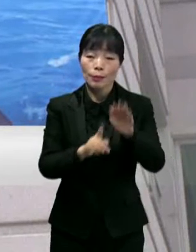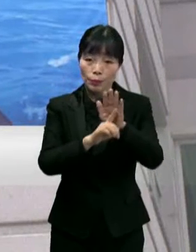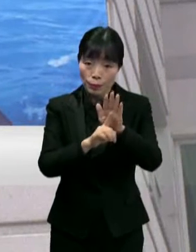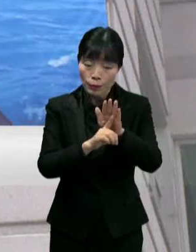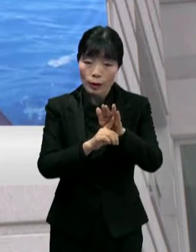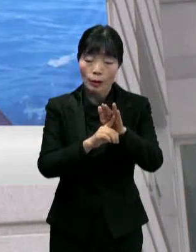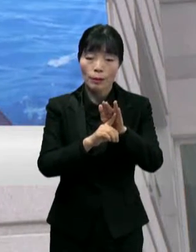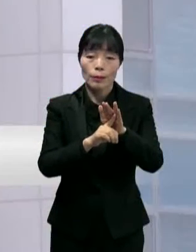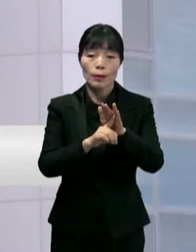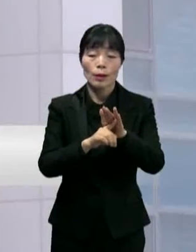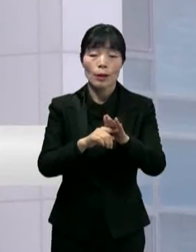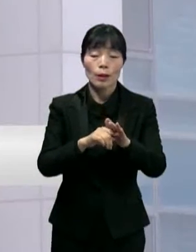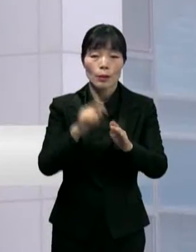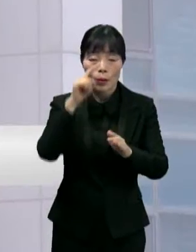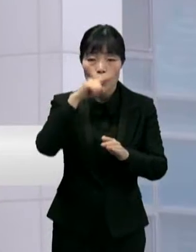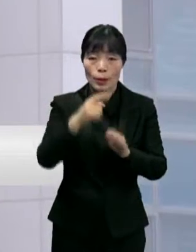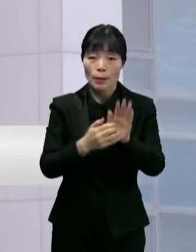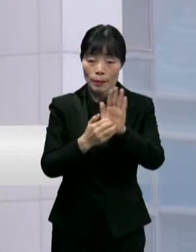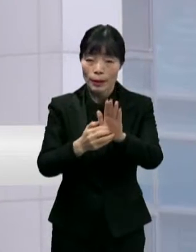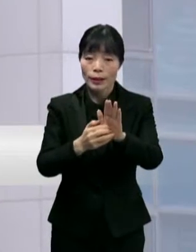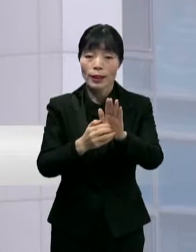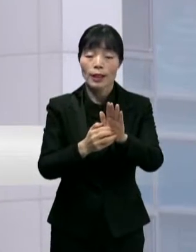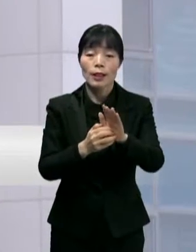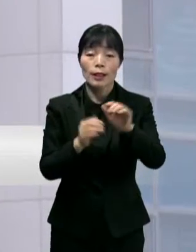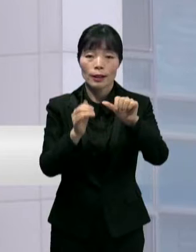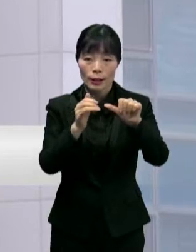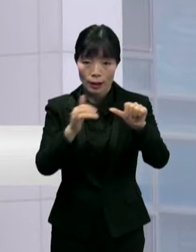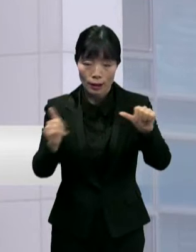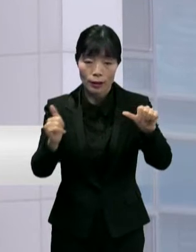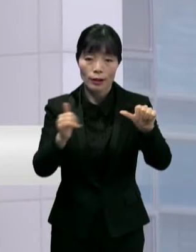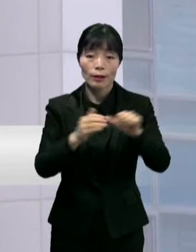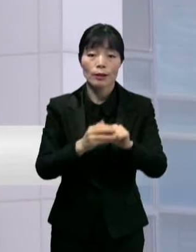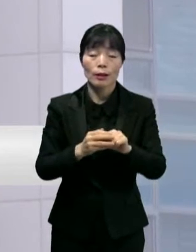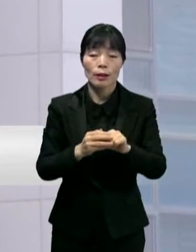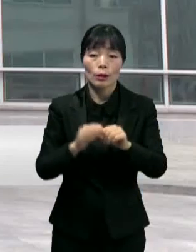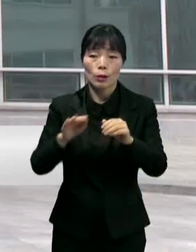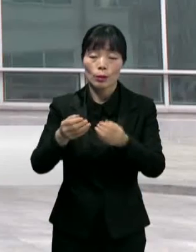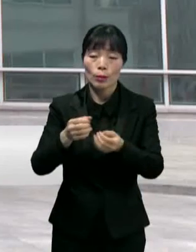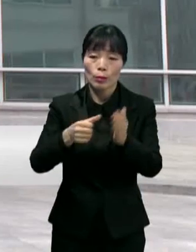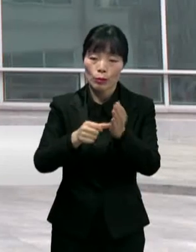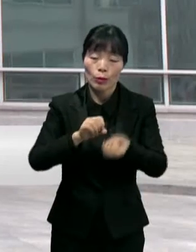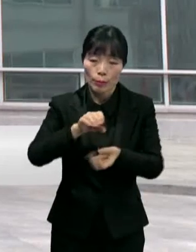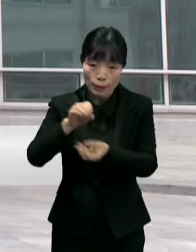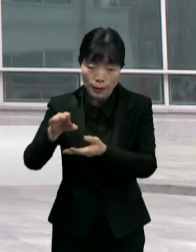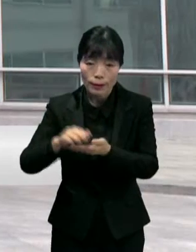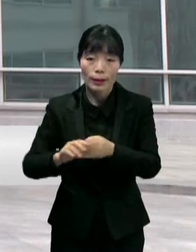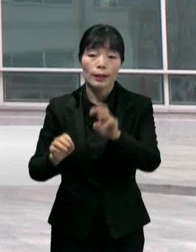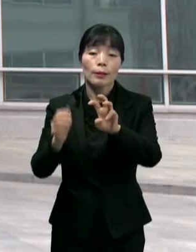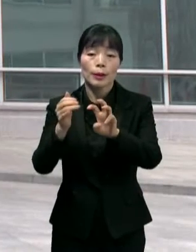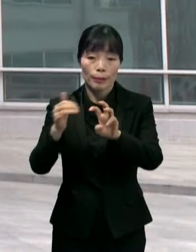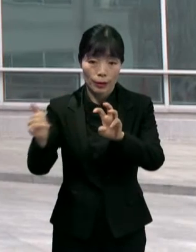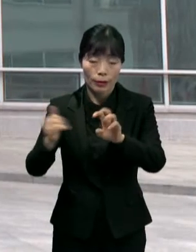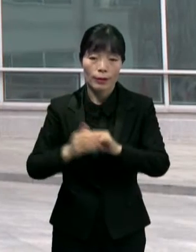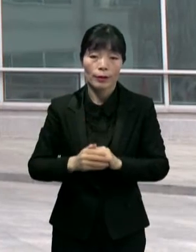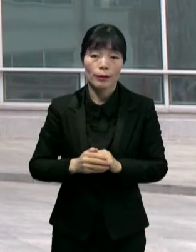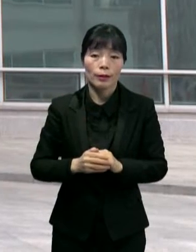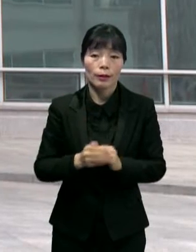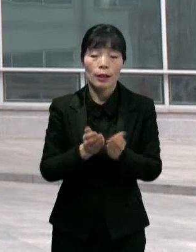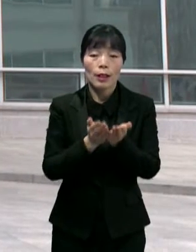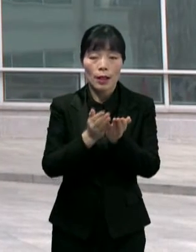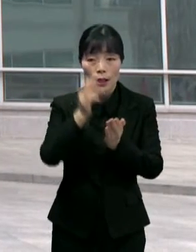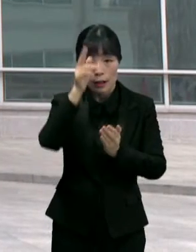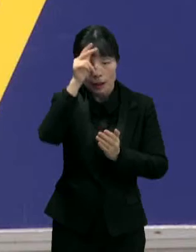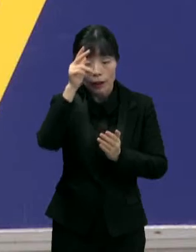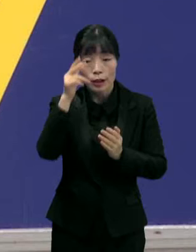해양오염 방제 고급 35명 해상 교통 관제 9급 30명 시설 9급 1명 등 입니다 해 경청은